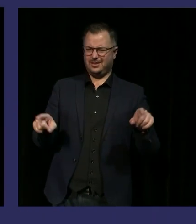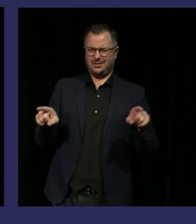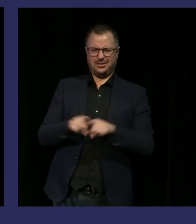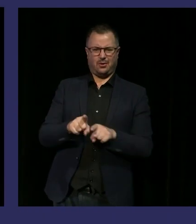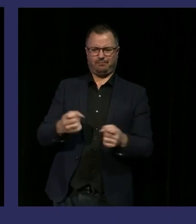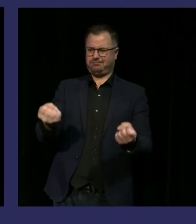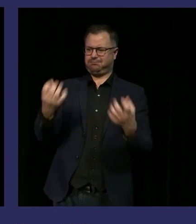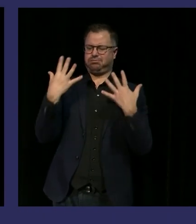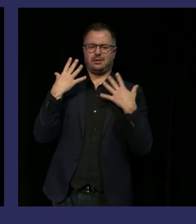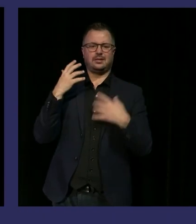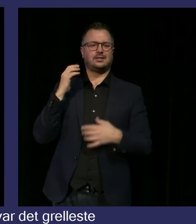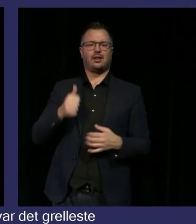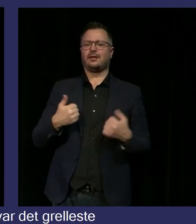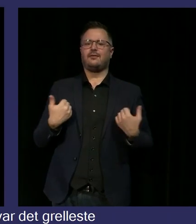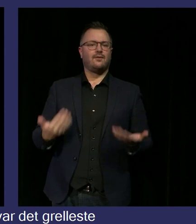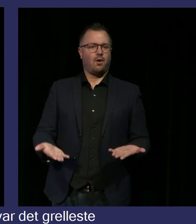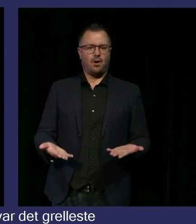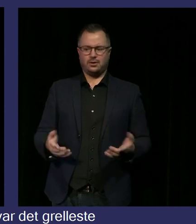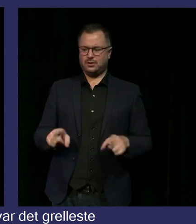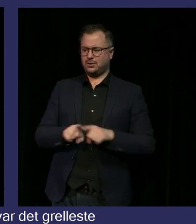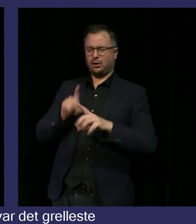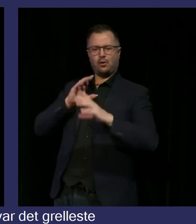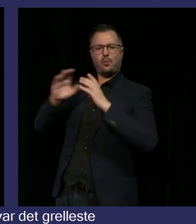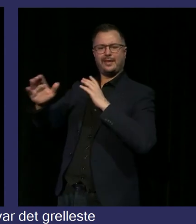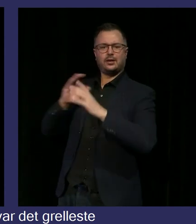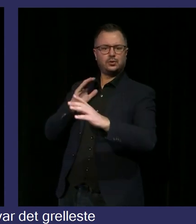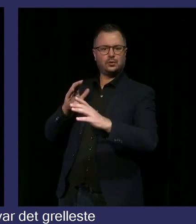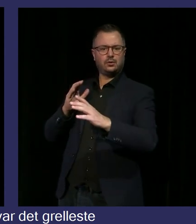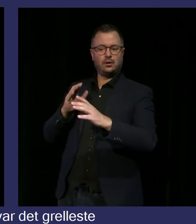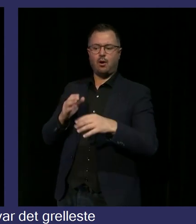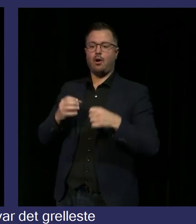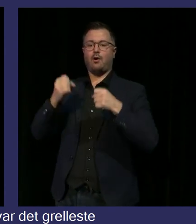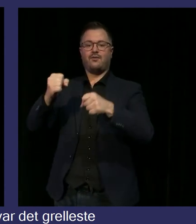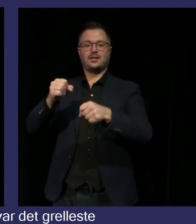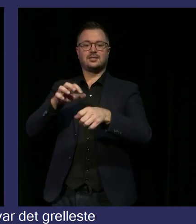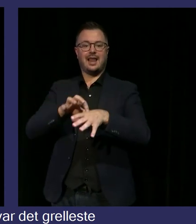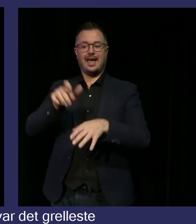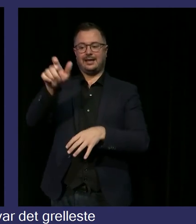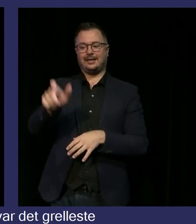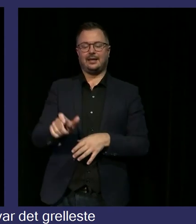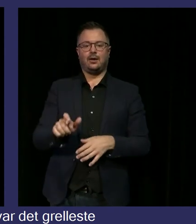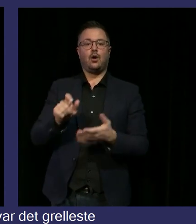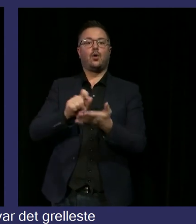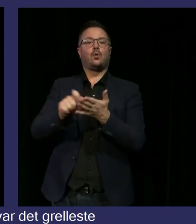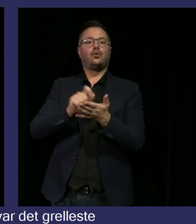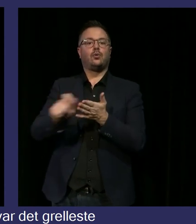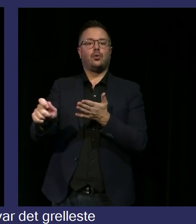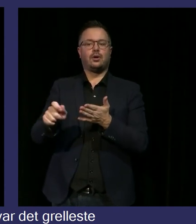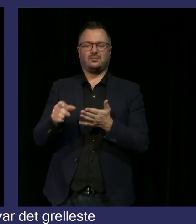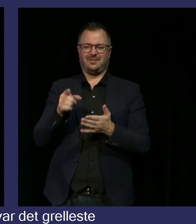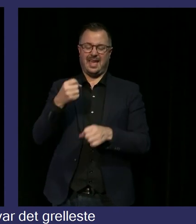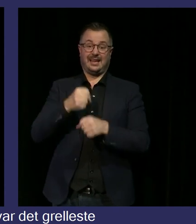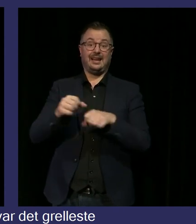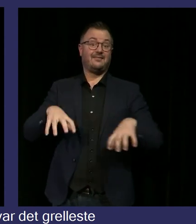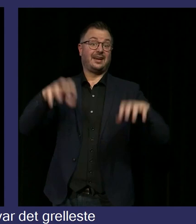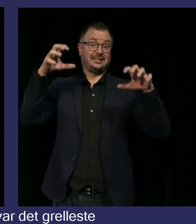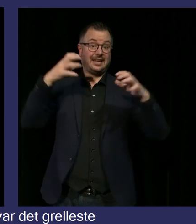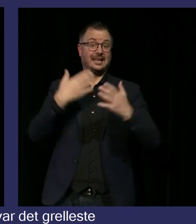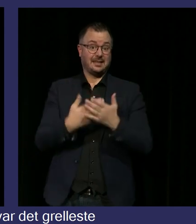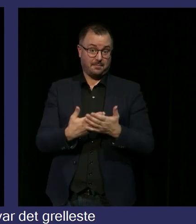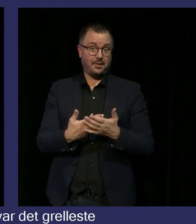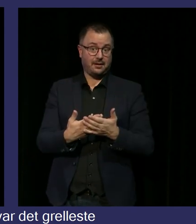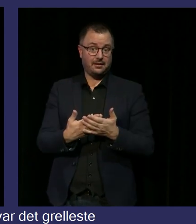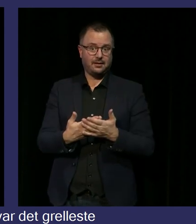snakke med folk. Og på et fastlegekontor, som egentlig var det grelleste eksempelet, var jo da